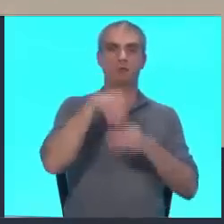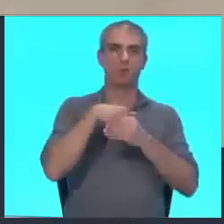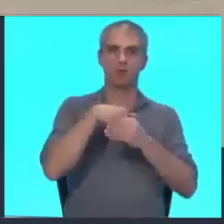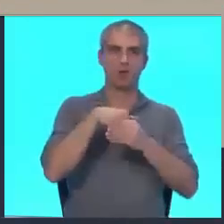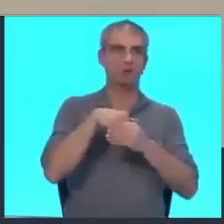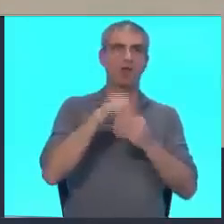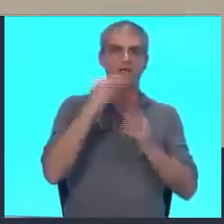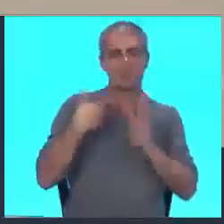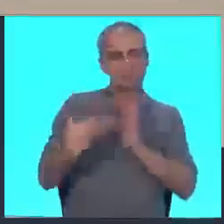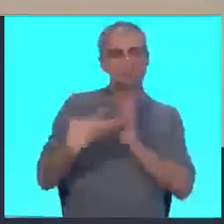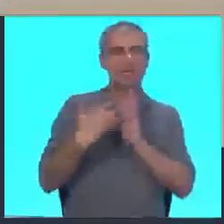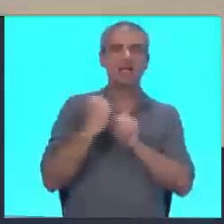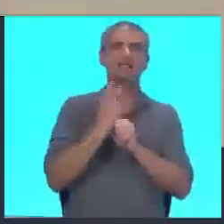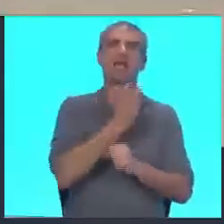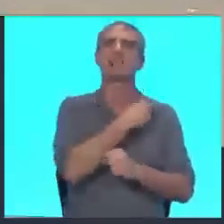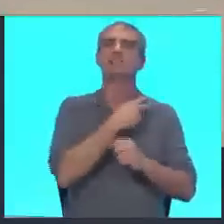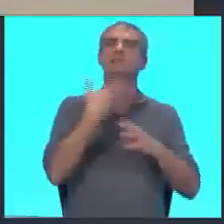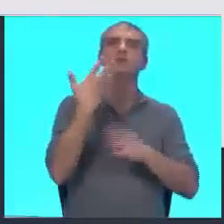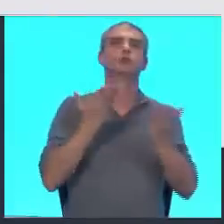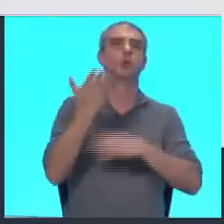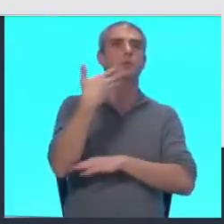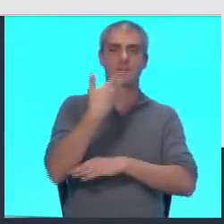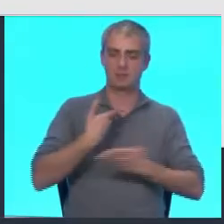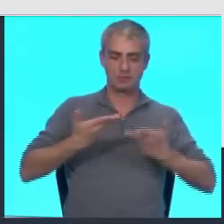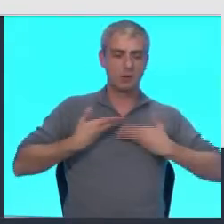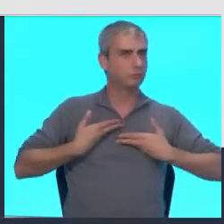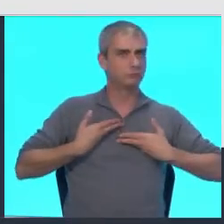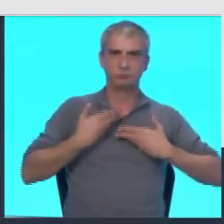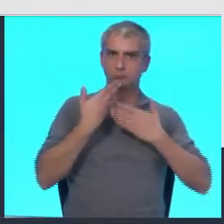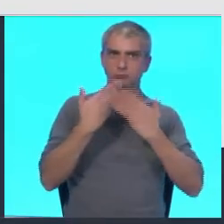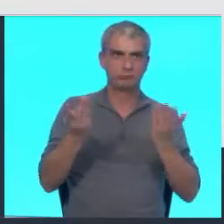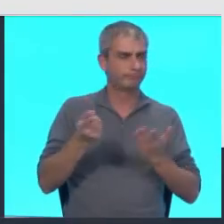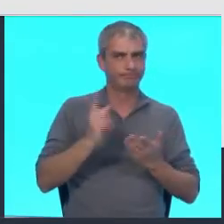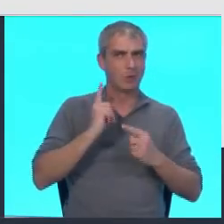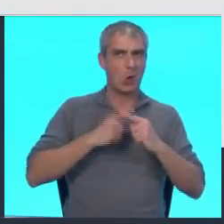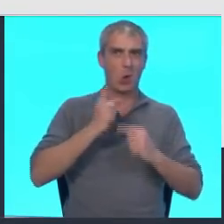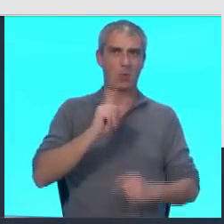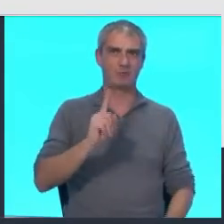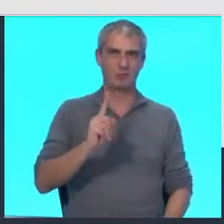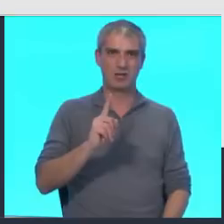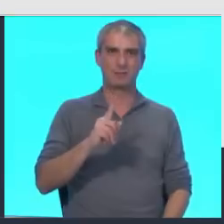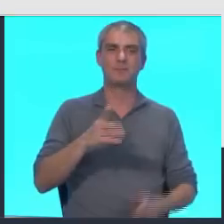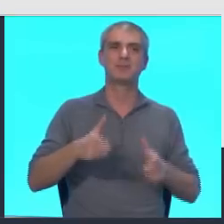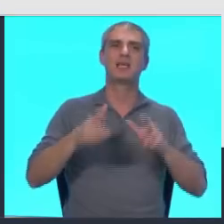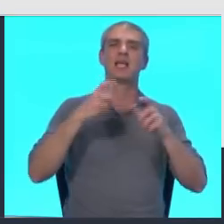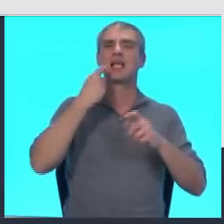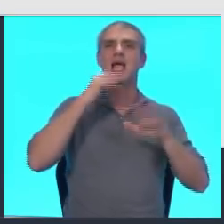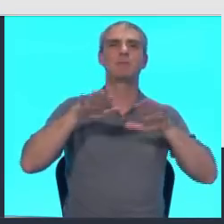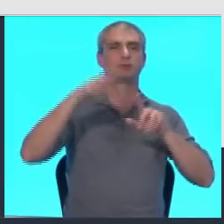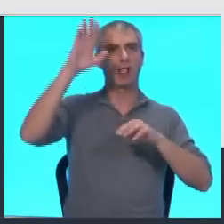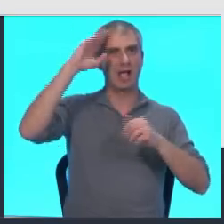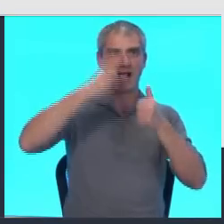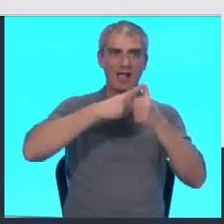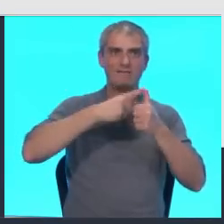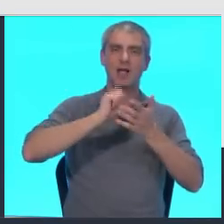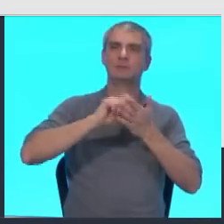בדיקה שערכה נציבות שירות המדינה שהגיעה לידינו, חושפת שהנתון הזה לא מדויק. בניינים בקריית הממשלה בחיפה, מבנים של משרד